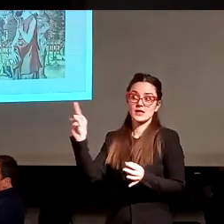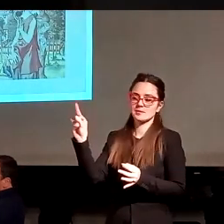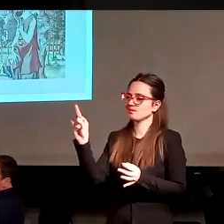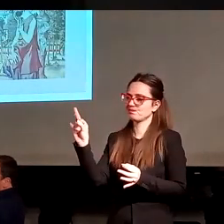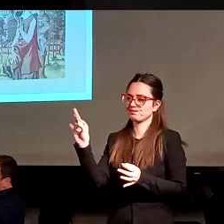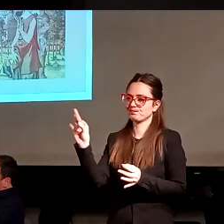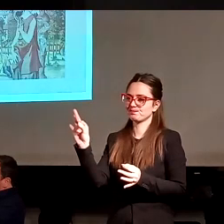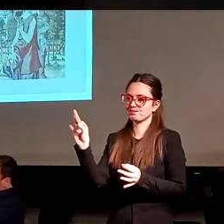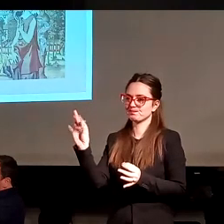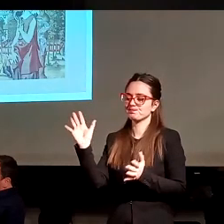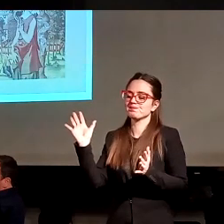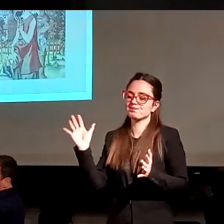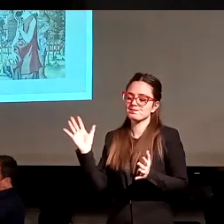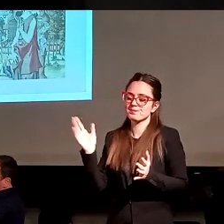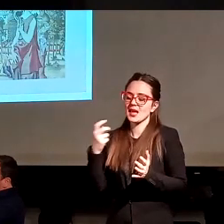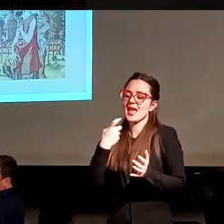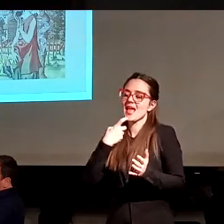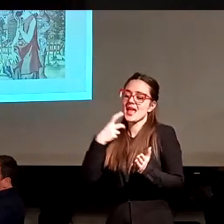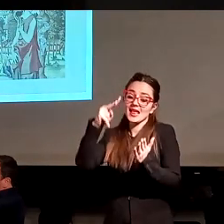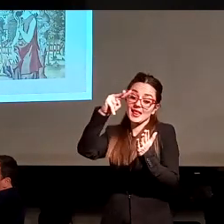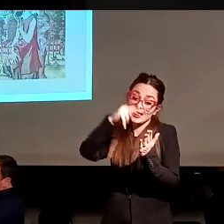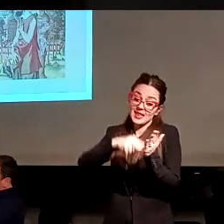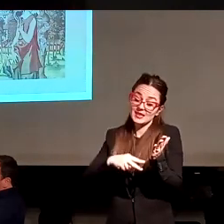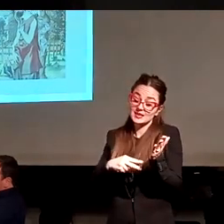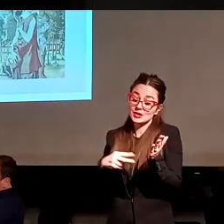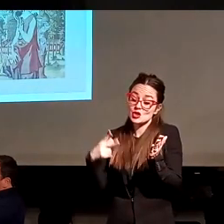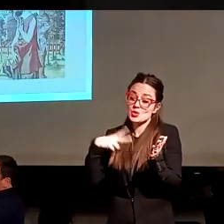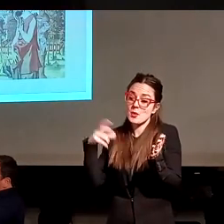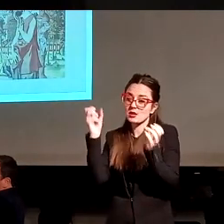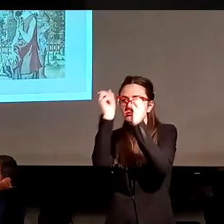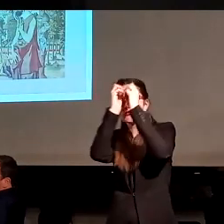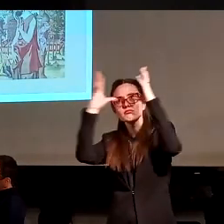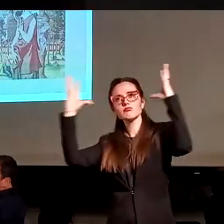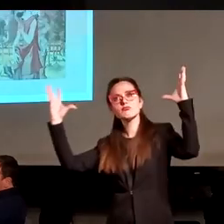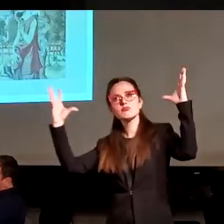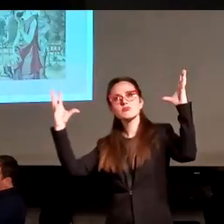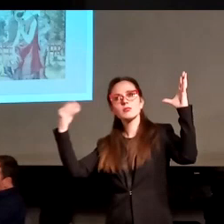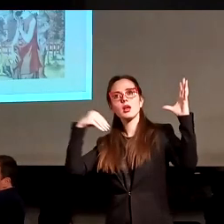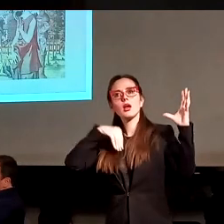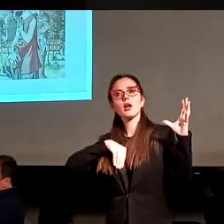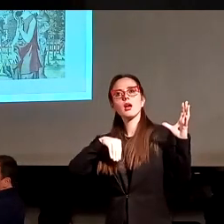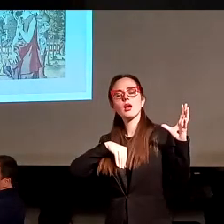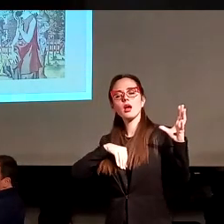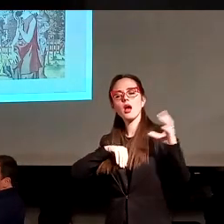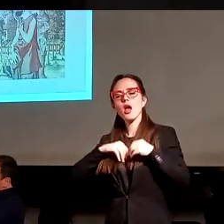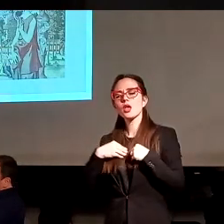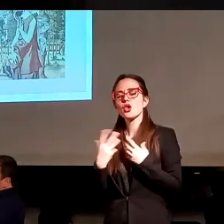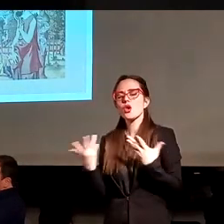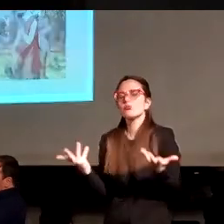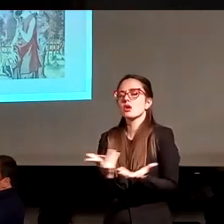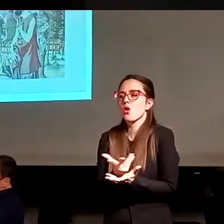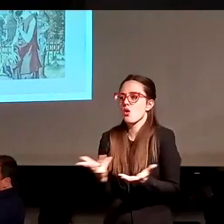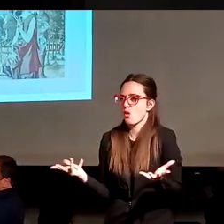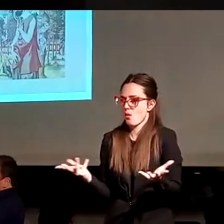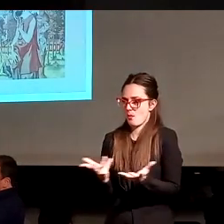bene che i miei lettori immagino i periodi spezzati che a sharon quella